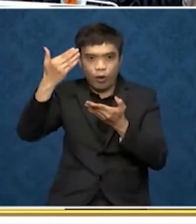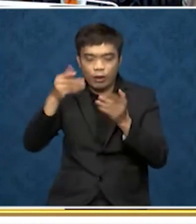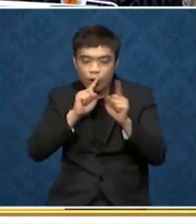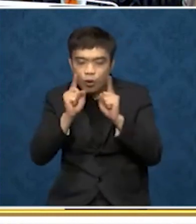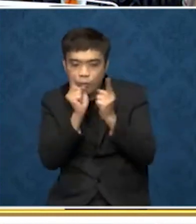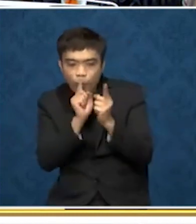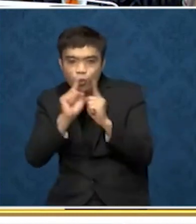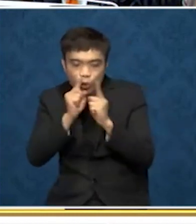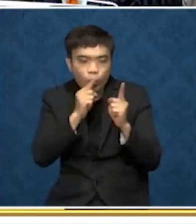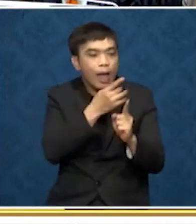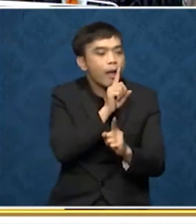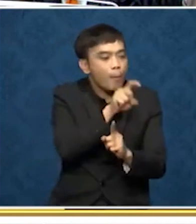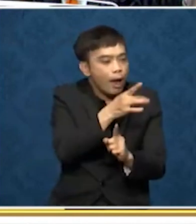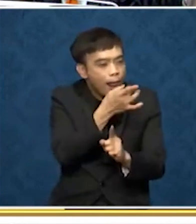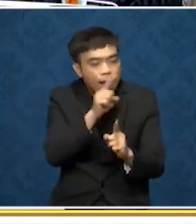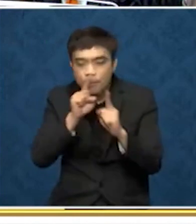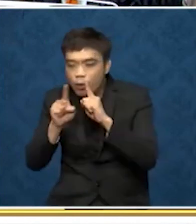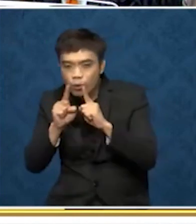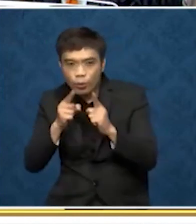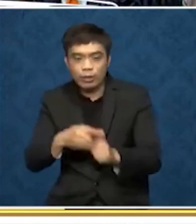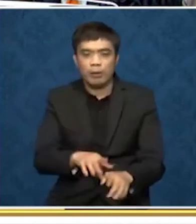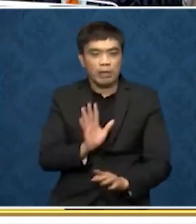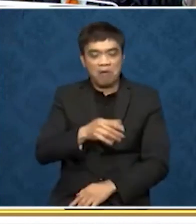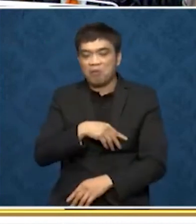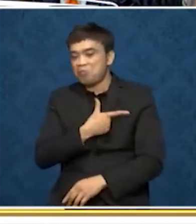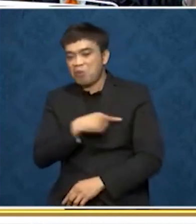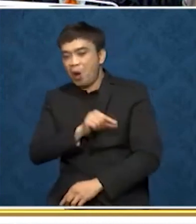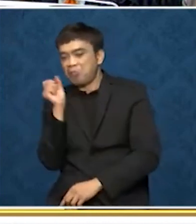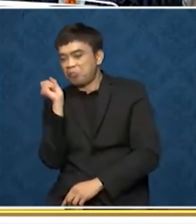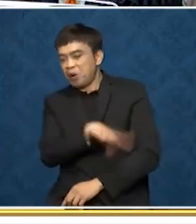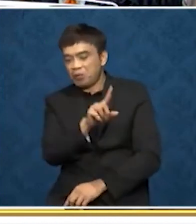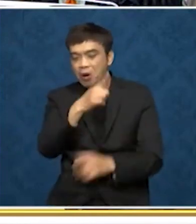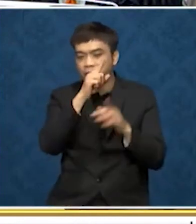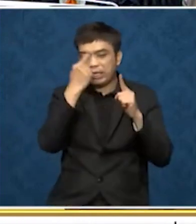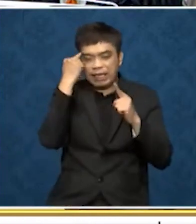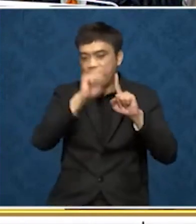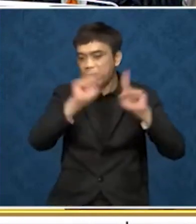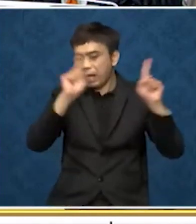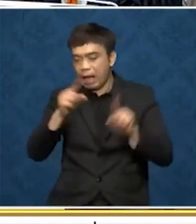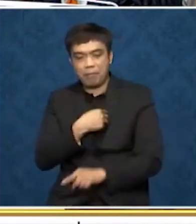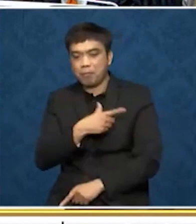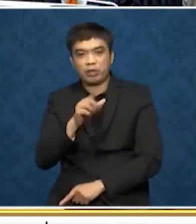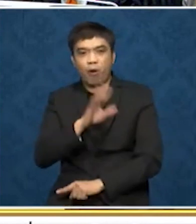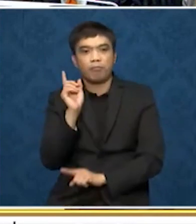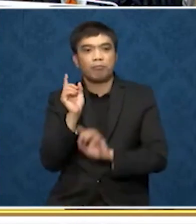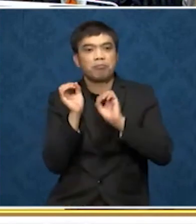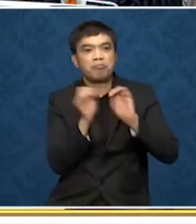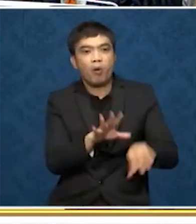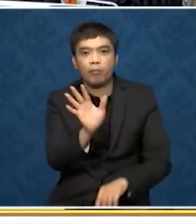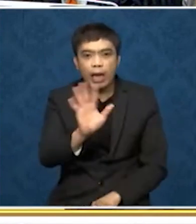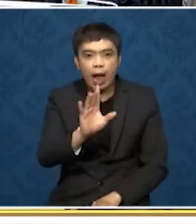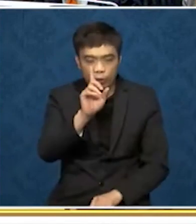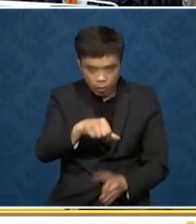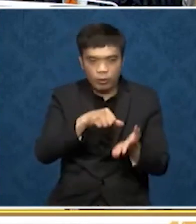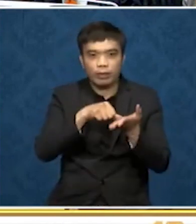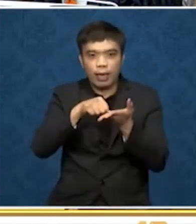เลิกตั้งแง่กับเยาวชนกับคนที่เห็นต่างกับท่านก่อนค่ะท่านถึงจะแก้ไขปัญหานี้ได้อย่างแท้จริง